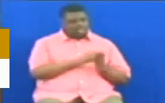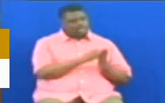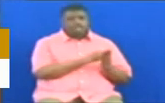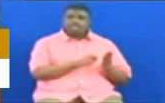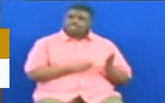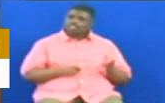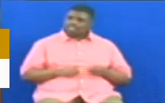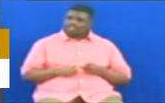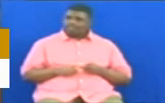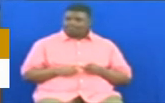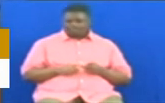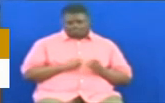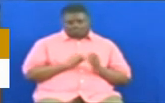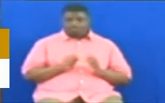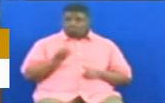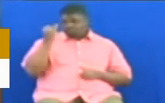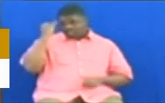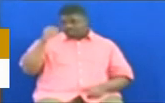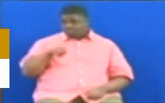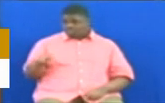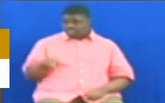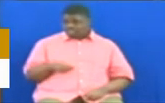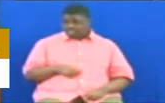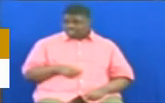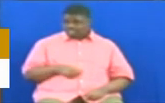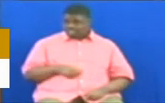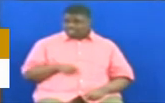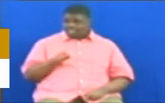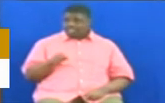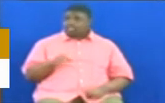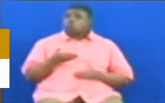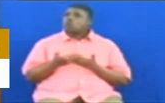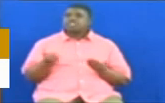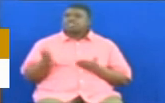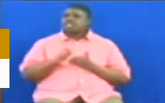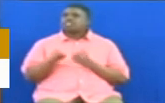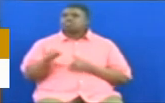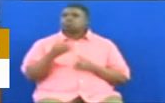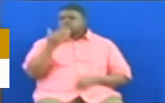za kujiadvise. Je, asingeweza tu kuwa mjumbe mle? Kwa nini awe katibu yani? Why?